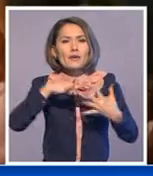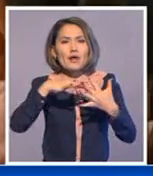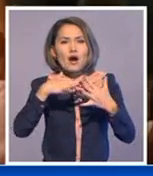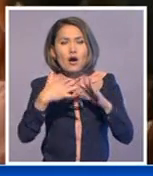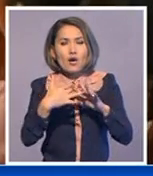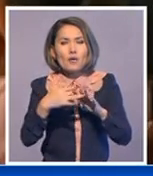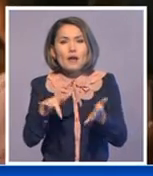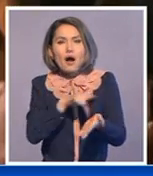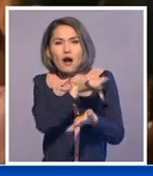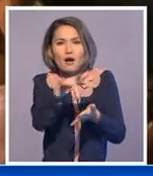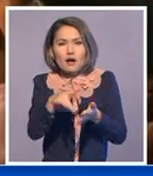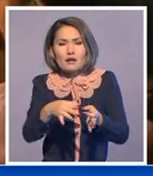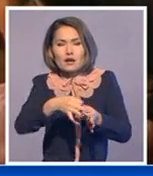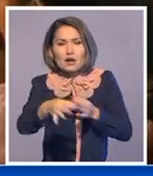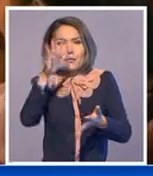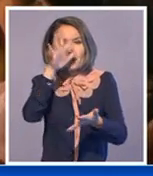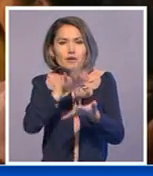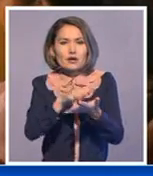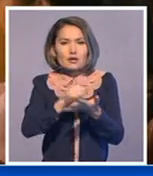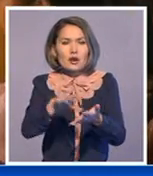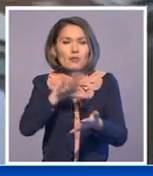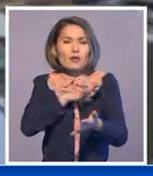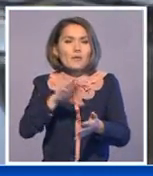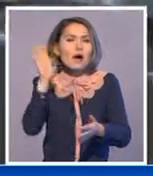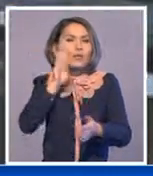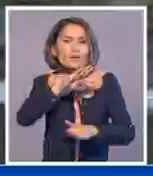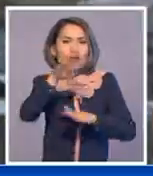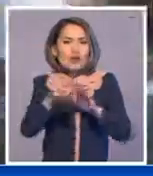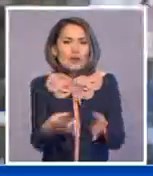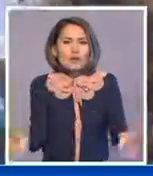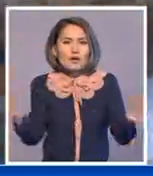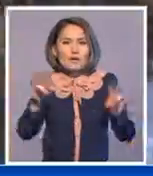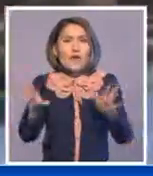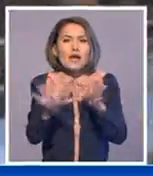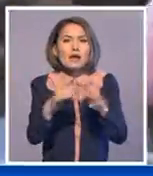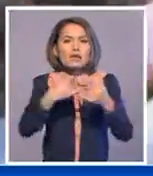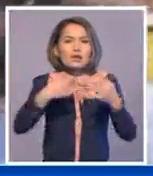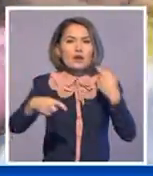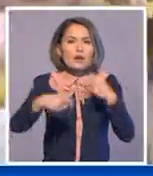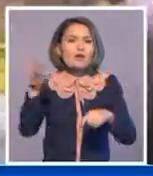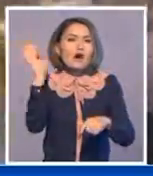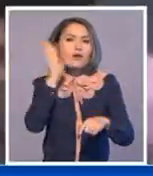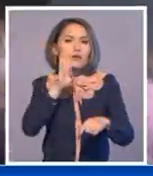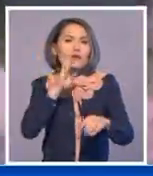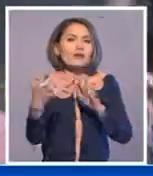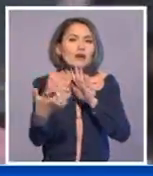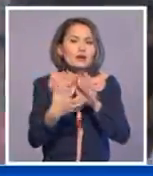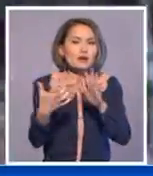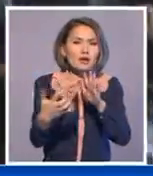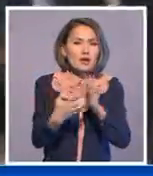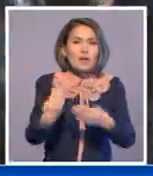Таклобан қаласы жермен жексен болды. Егістік алқаптары су астында қалып, электр желілері үзіліп, ауыз су тапшы. Ал